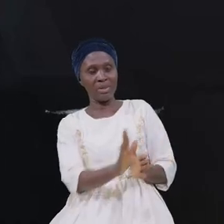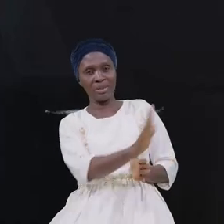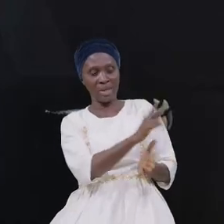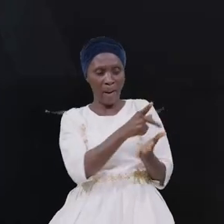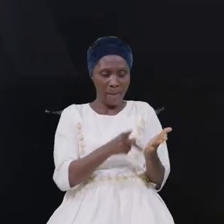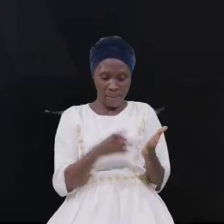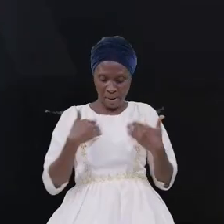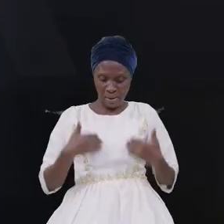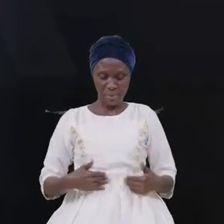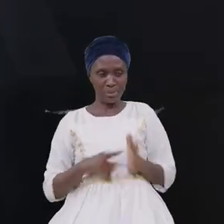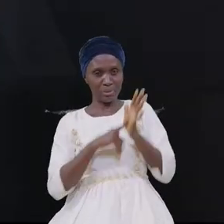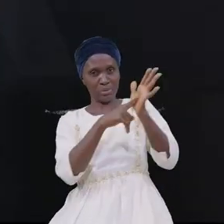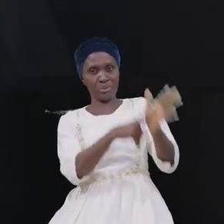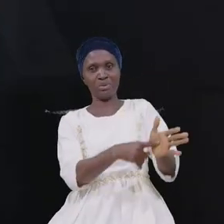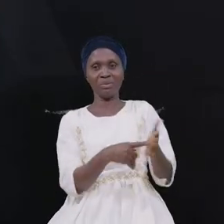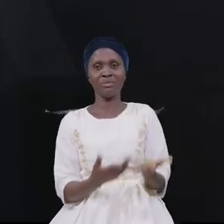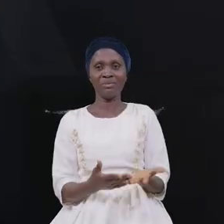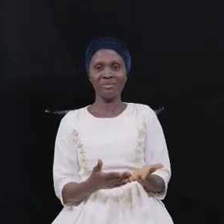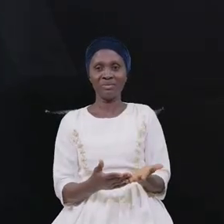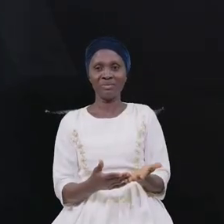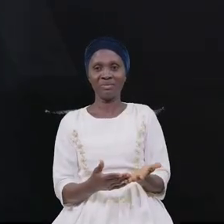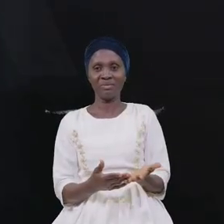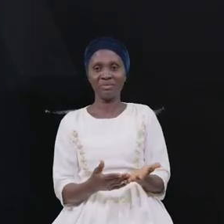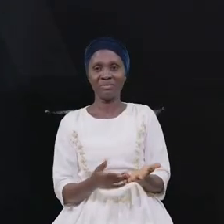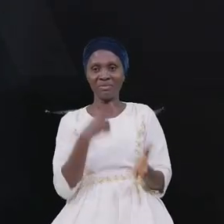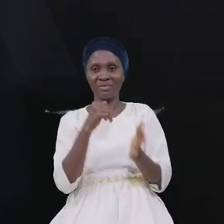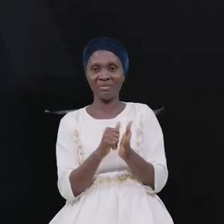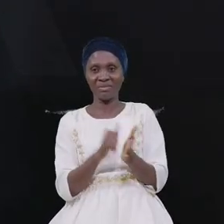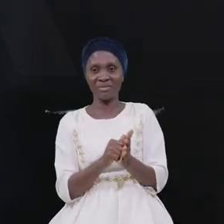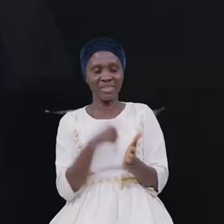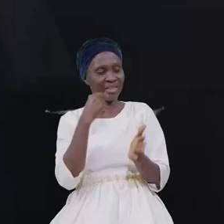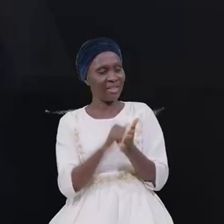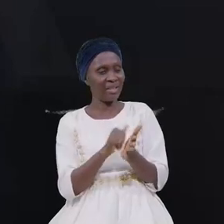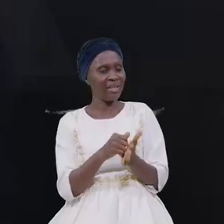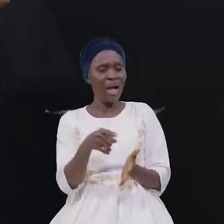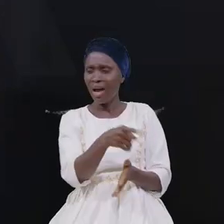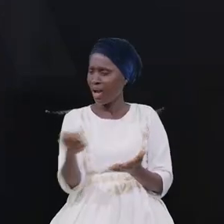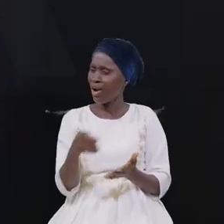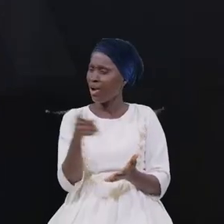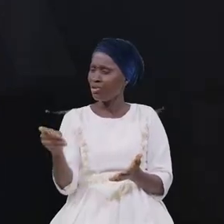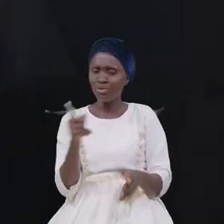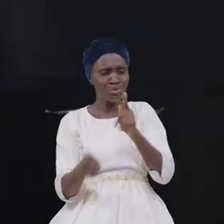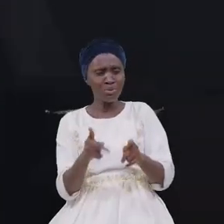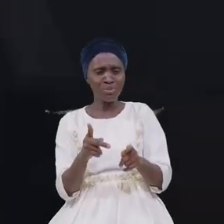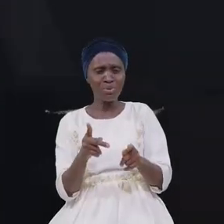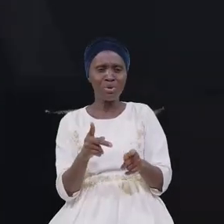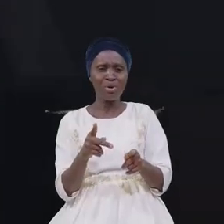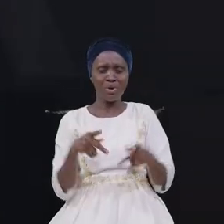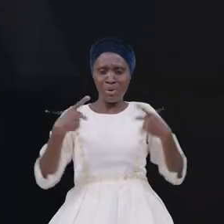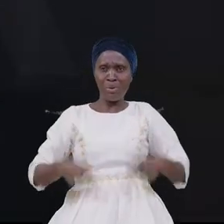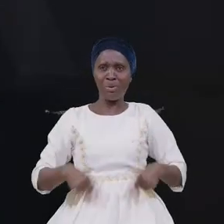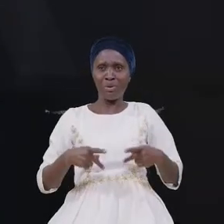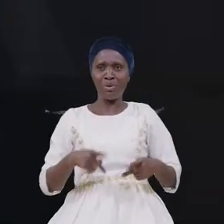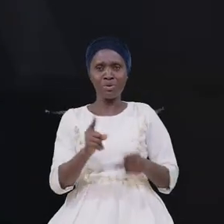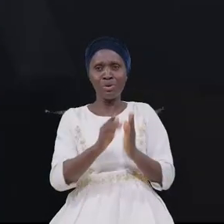vont s'exposer. Et que toi, fornicateur, où es-tu? Tu n'es même pas venu. Moi, je viens